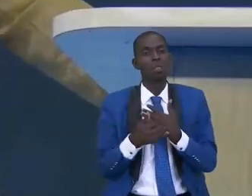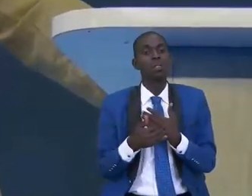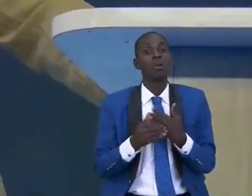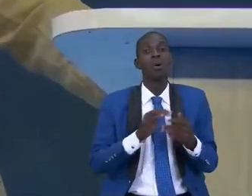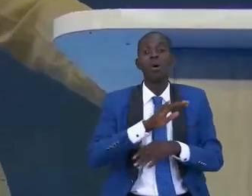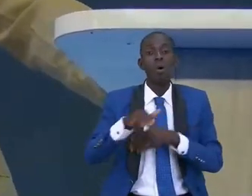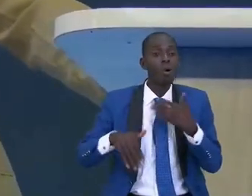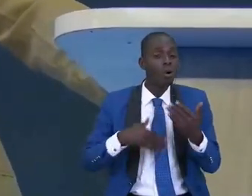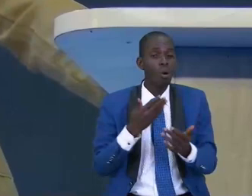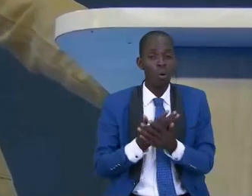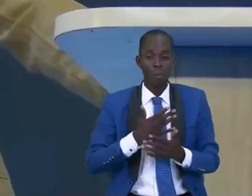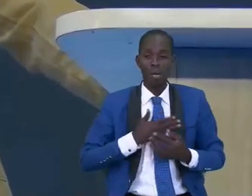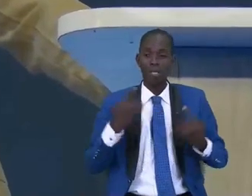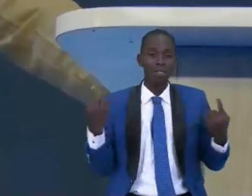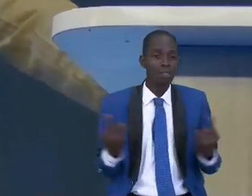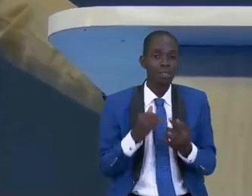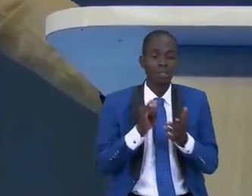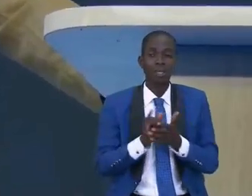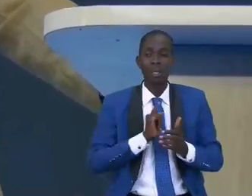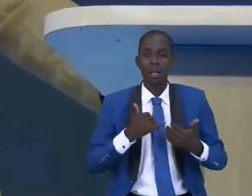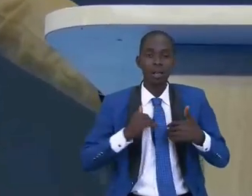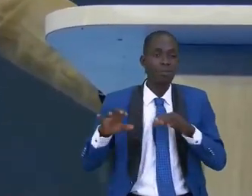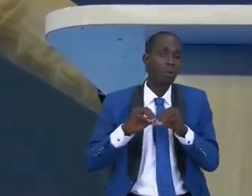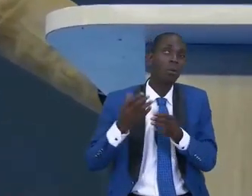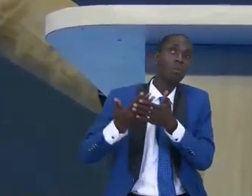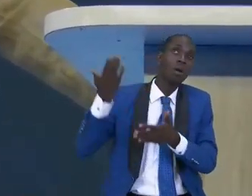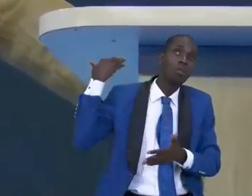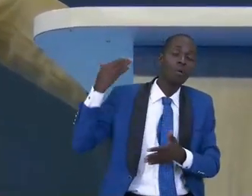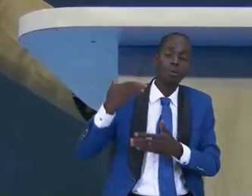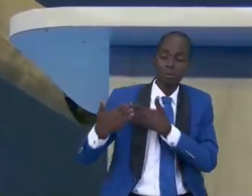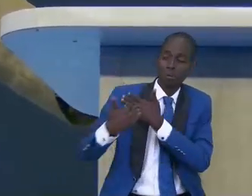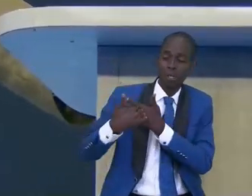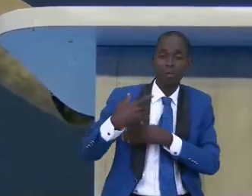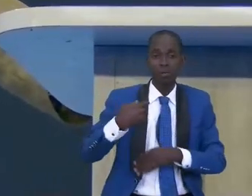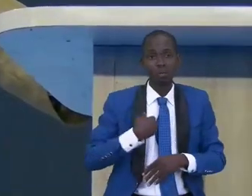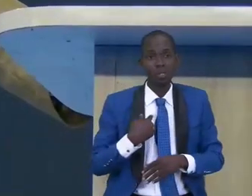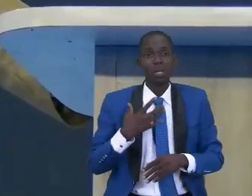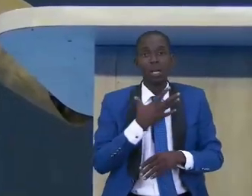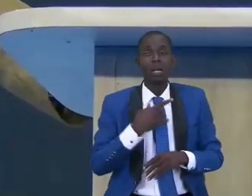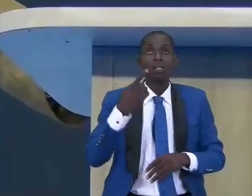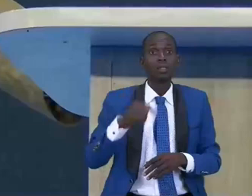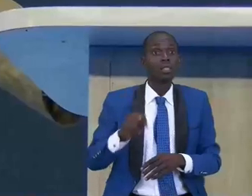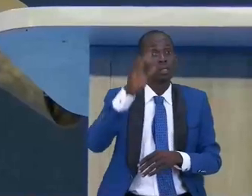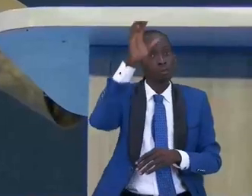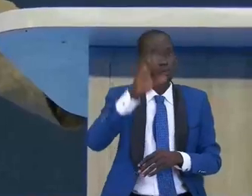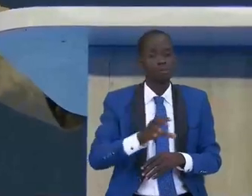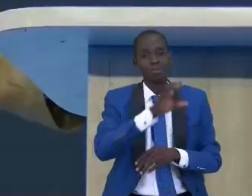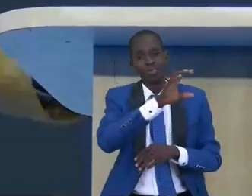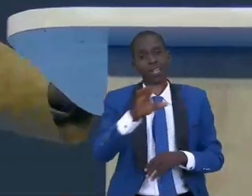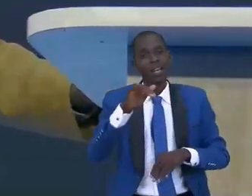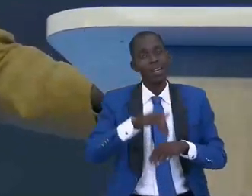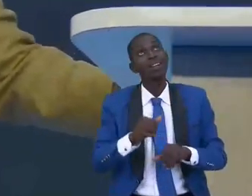Pas de retour. Tous mes péchés que j'ai commis sont derrière moi. La croix et Christ et